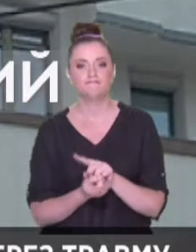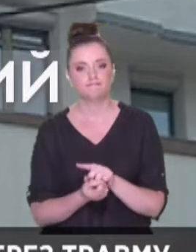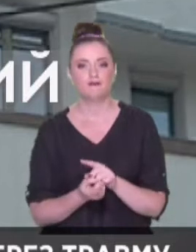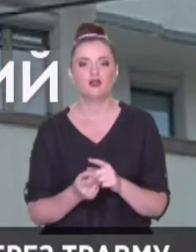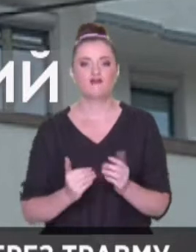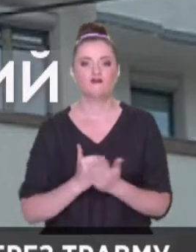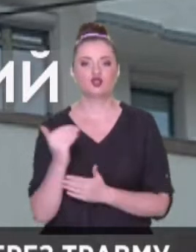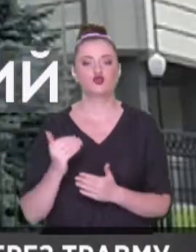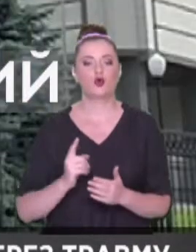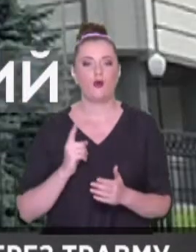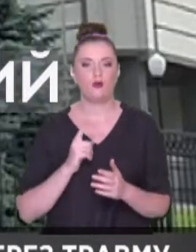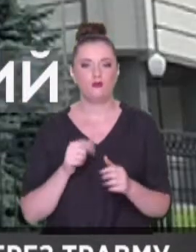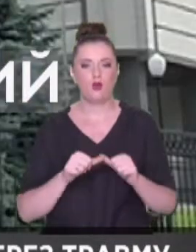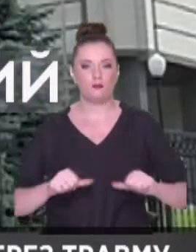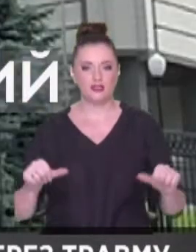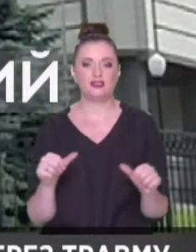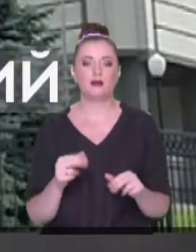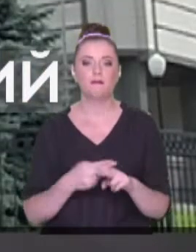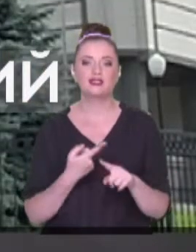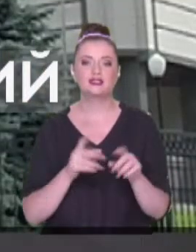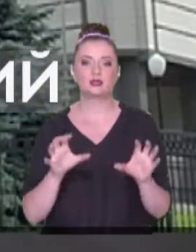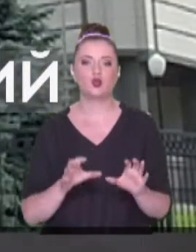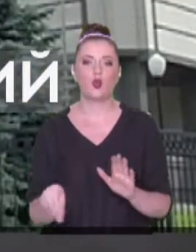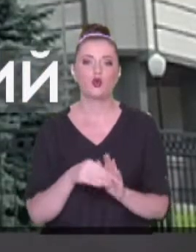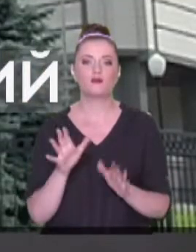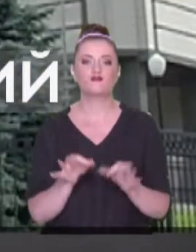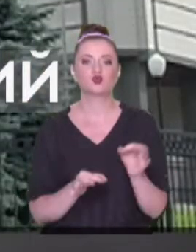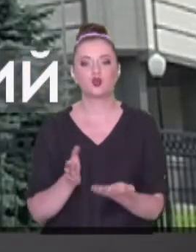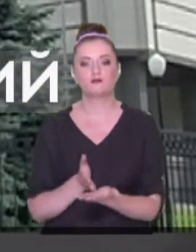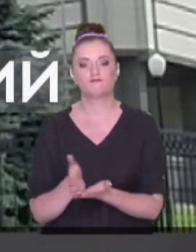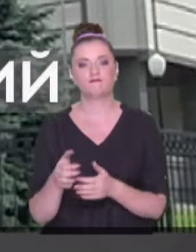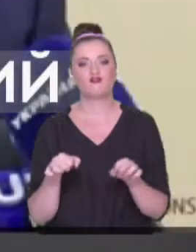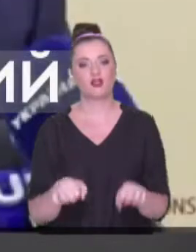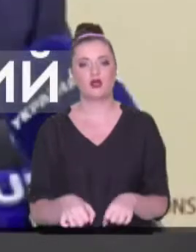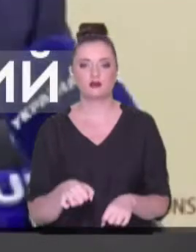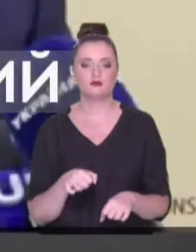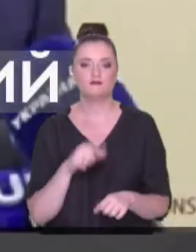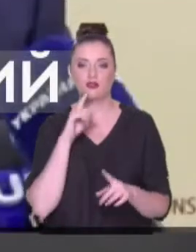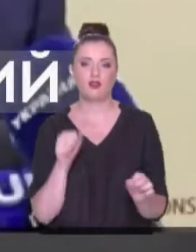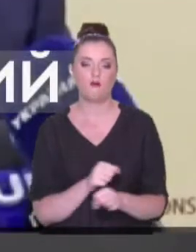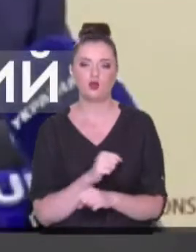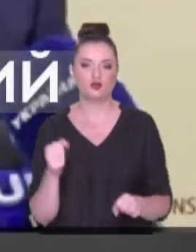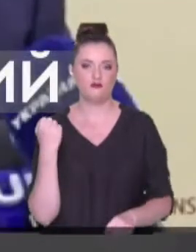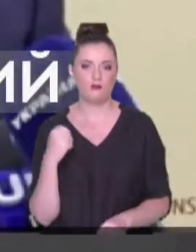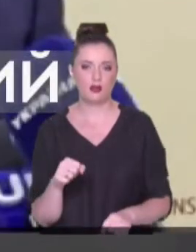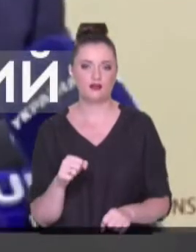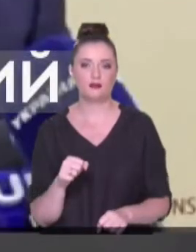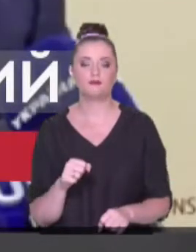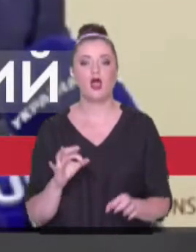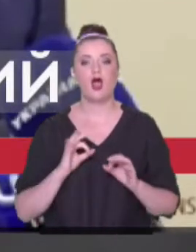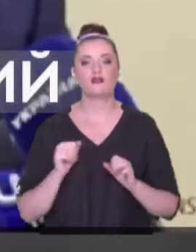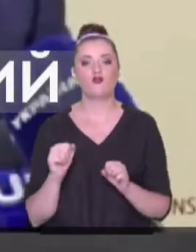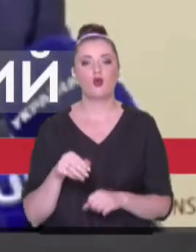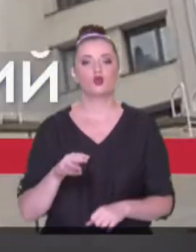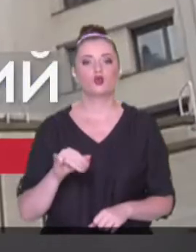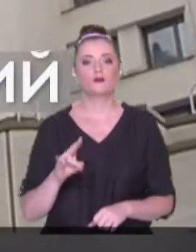комісії суддів. Мовляв, без цих законів корупцію в судовій гілці влади України неможливо перемогти. Натомість адвокат